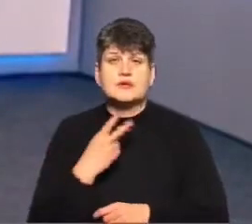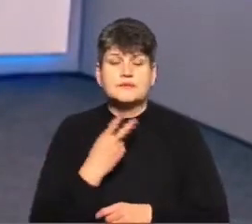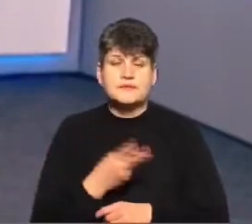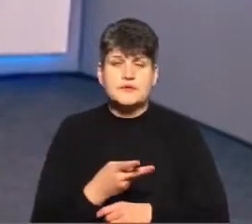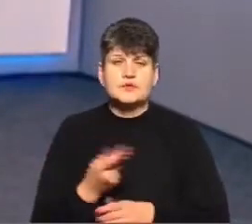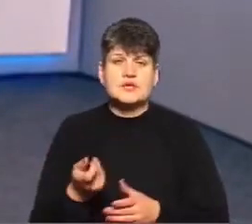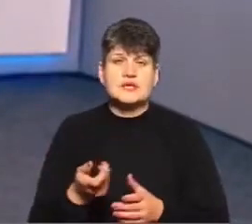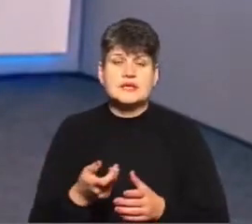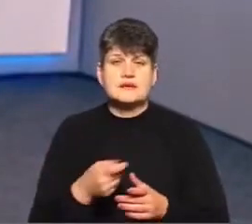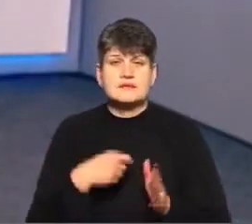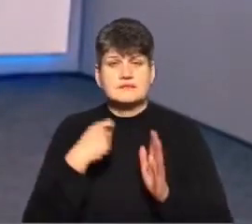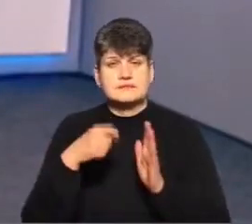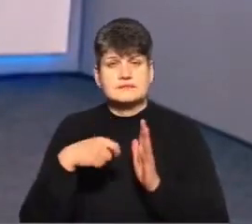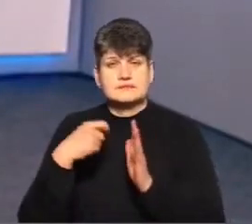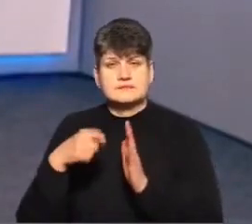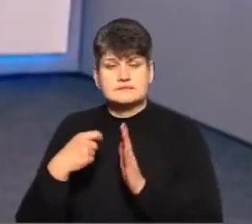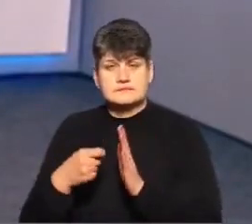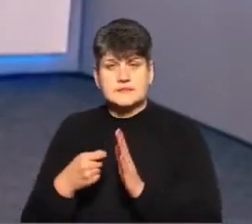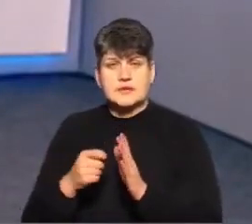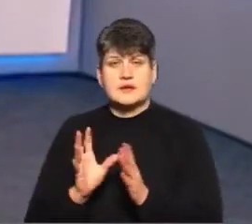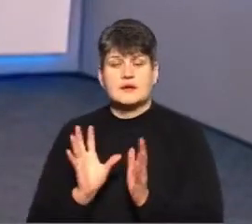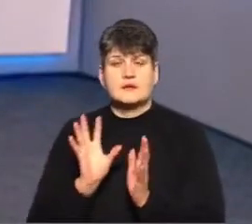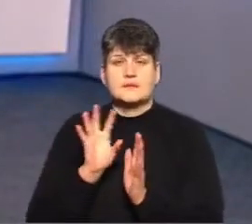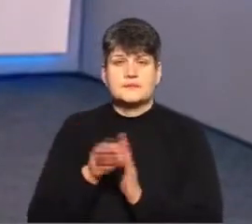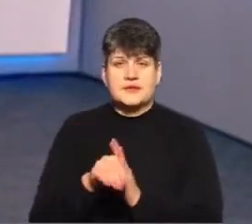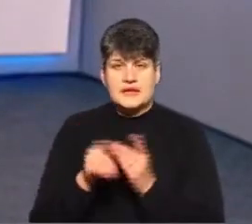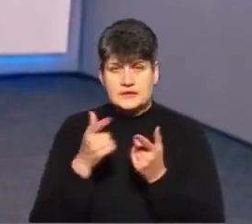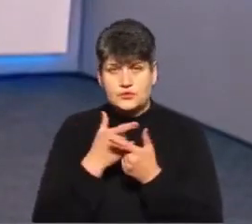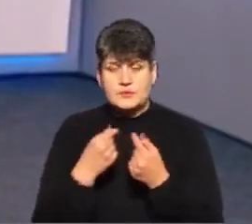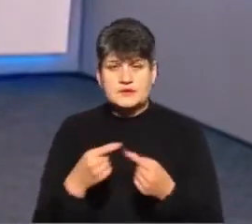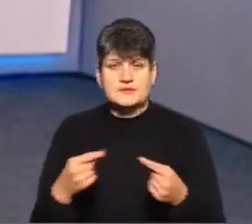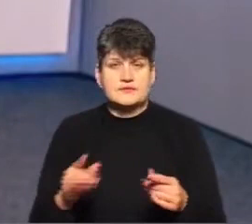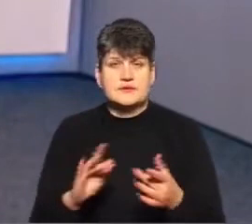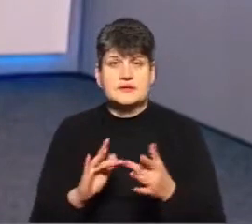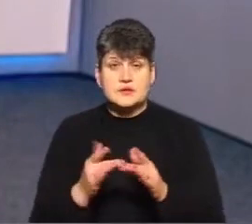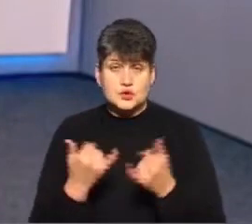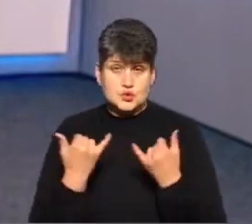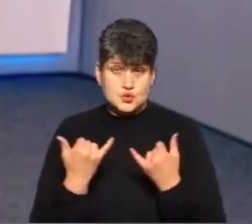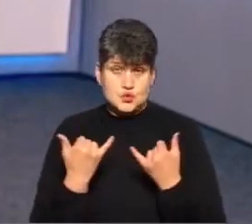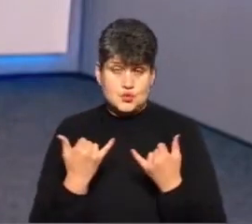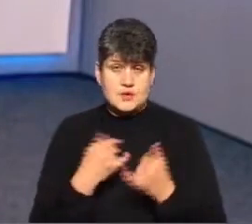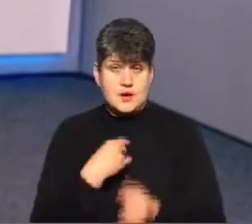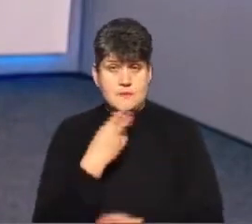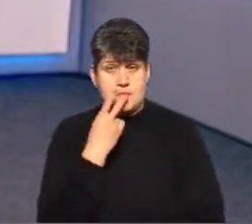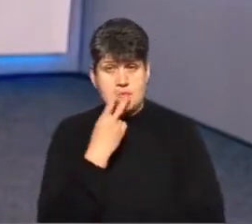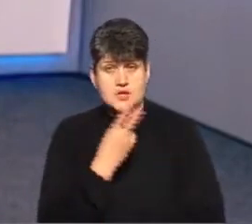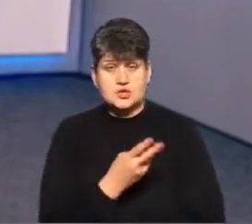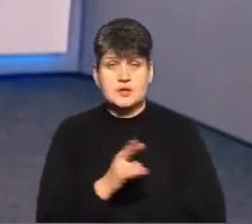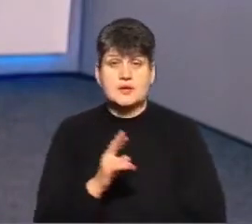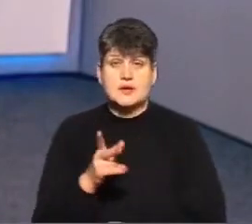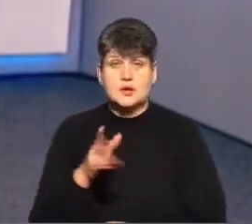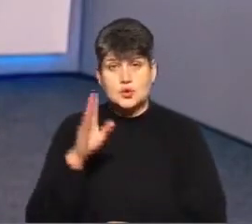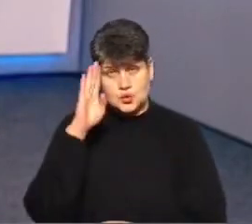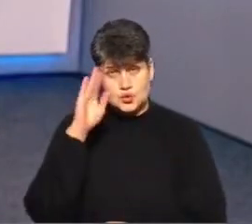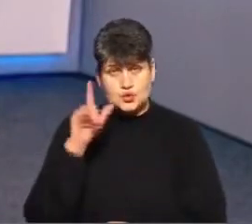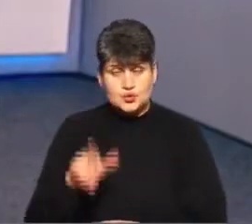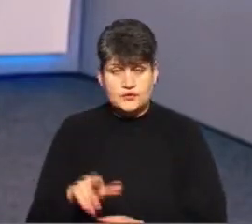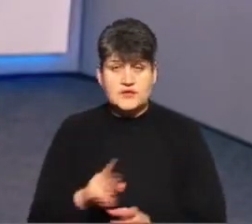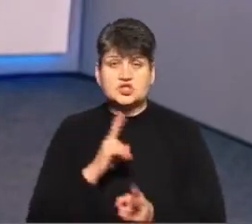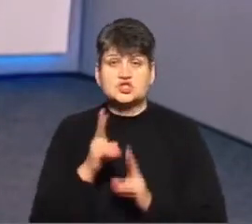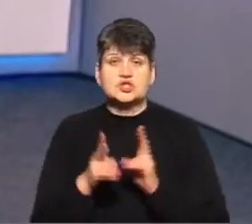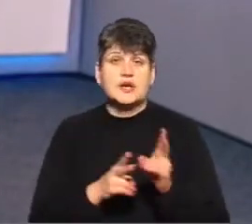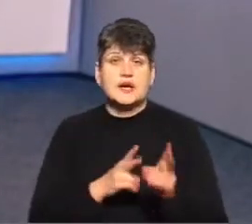і завантажують інформацію про це у різні соцмережі. Зокрема, я сьогодні бачила, як чоловік жалівся, що він